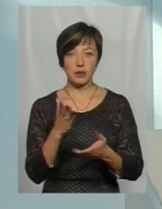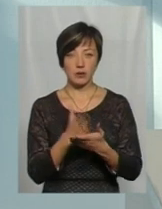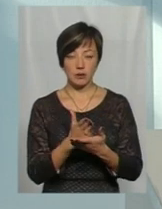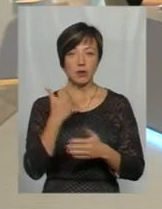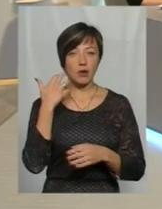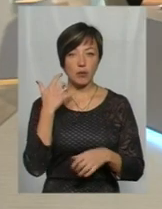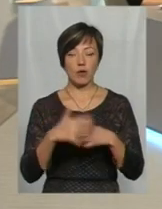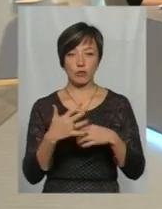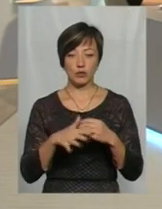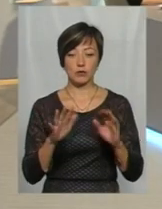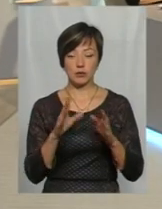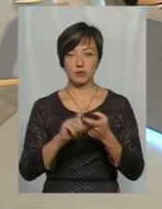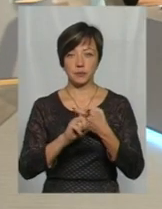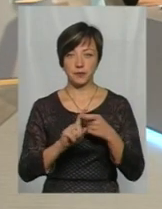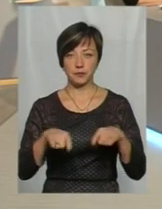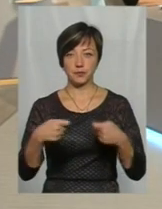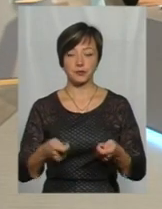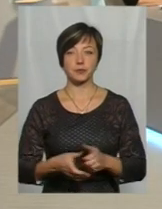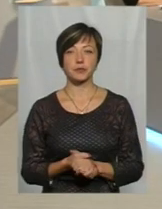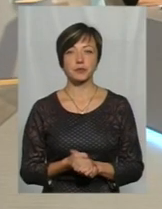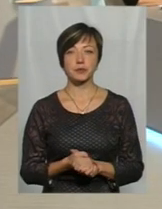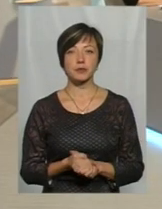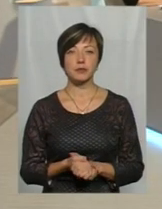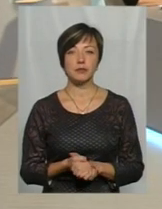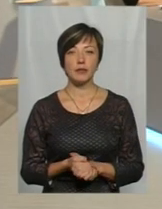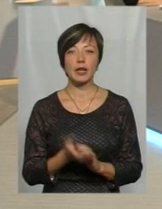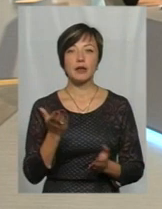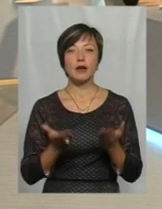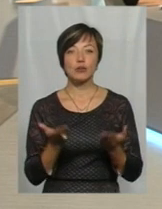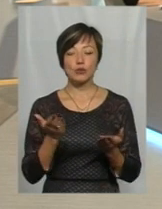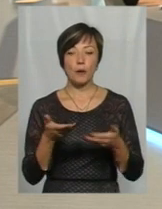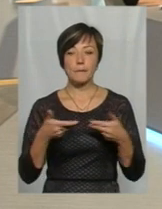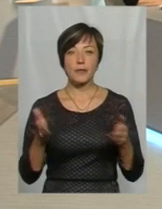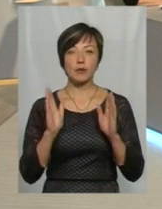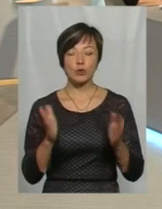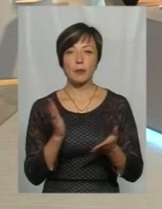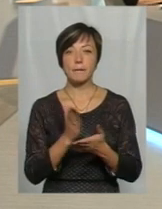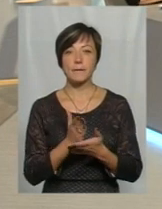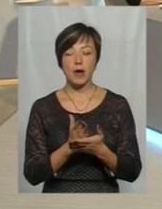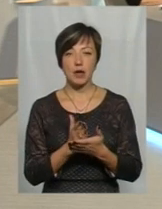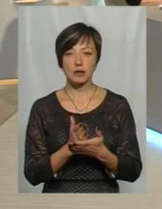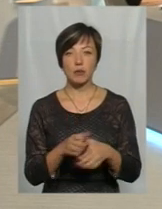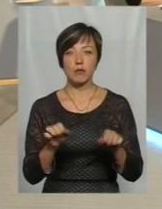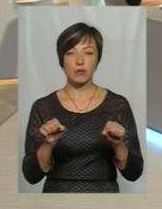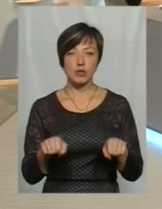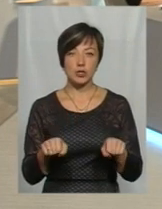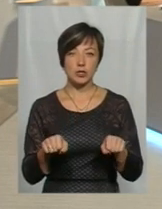це з випадку з Нетішиним. І якщо ми будемо мати вірогідніше